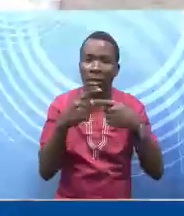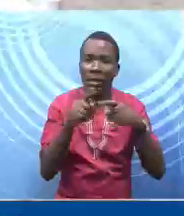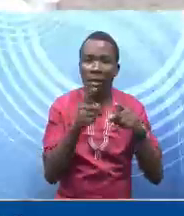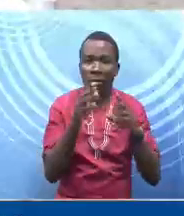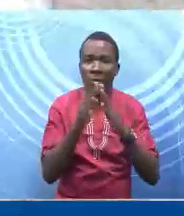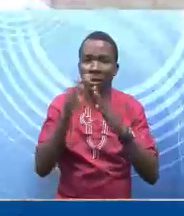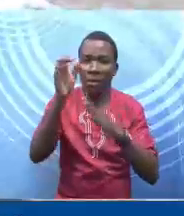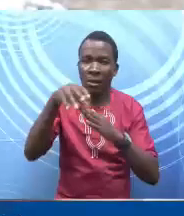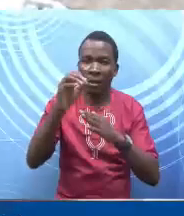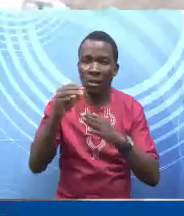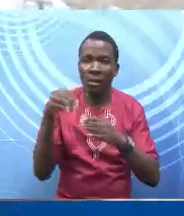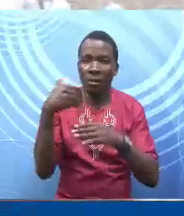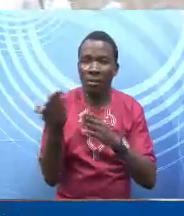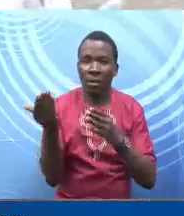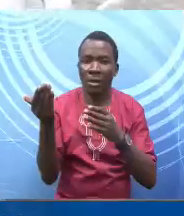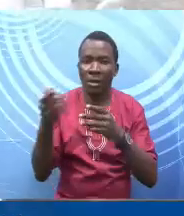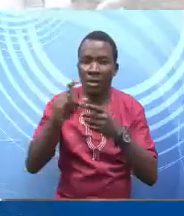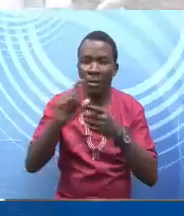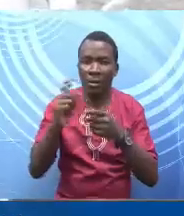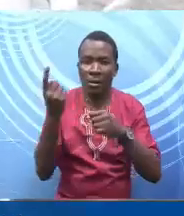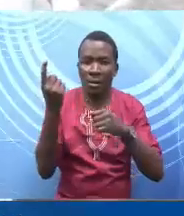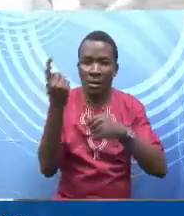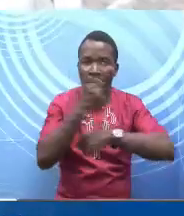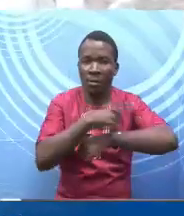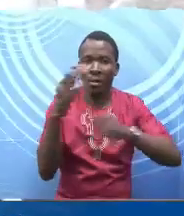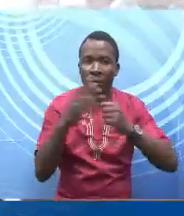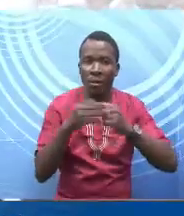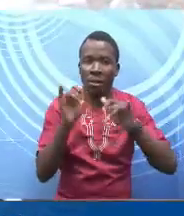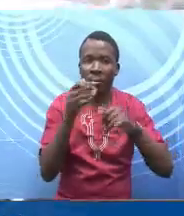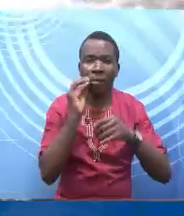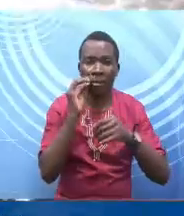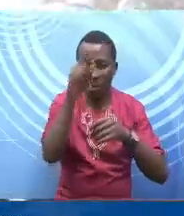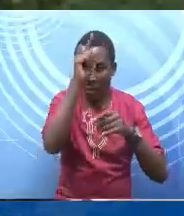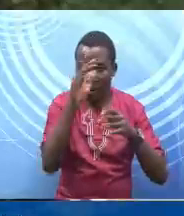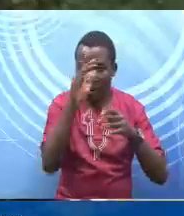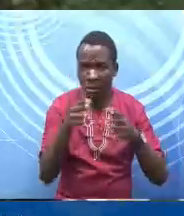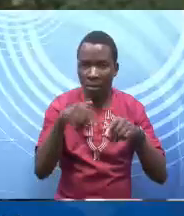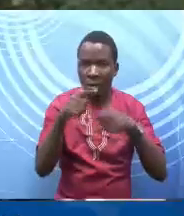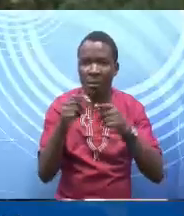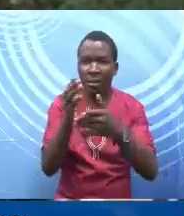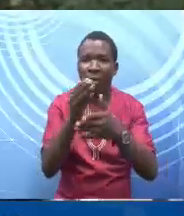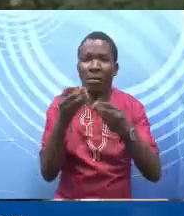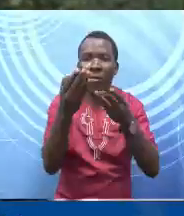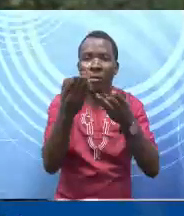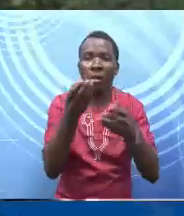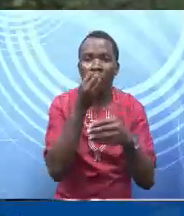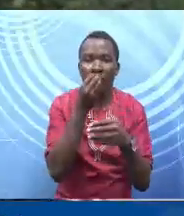yuko hongejweho iminsi 8 yaguma mu rugo abaturage bakomeje kugenda bashyikirizwa ibiribwa Inkuru ya Semigabo